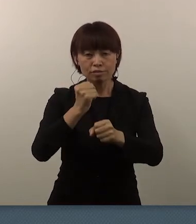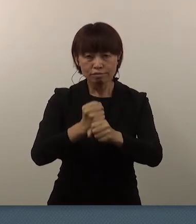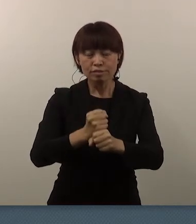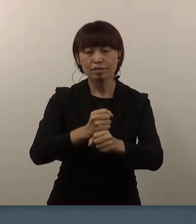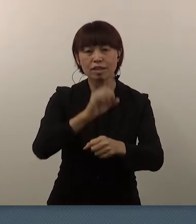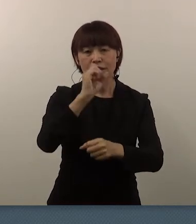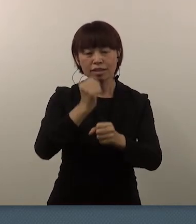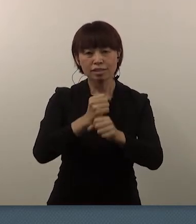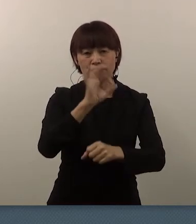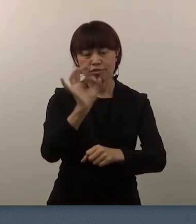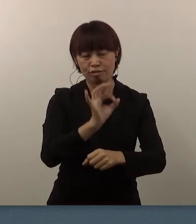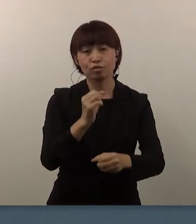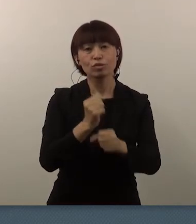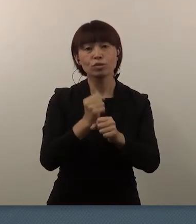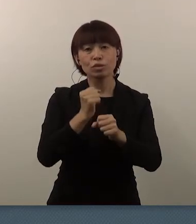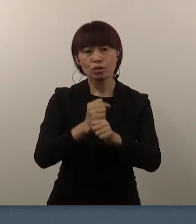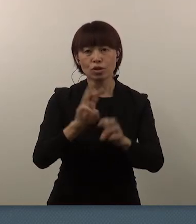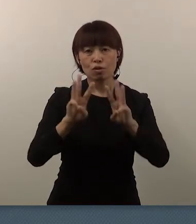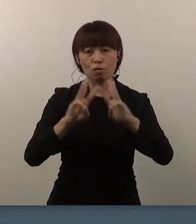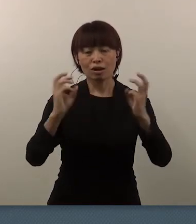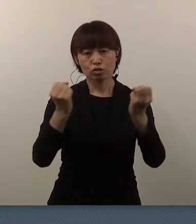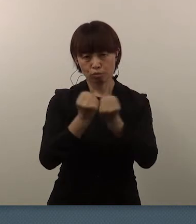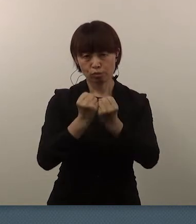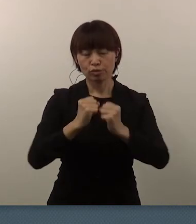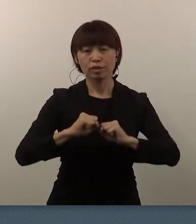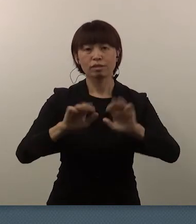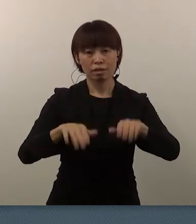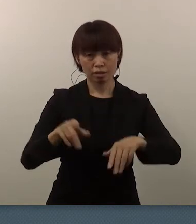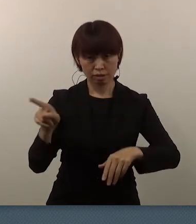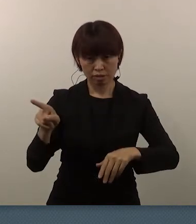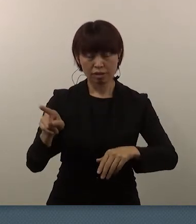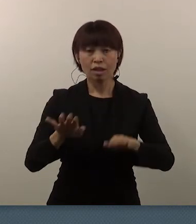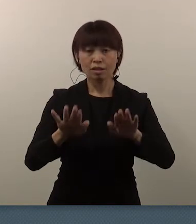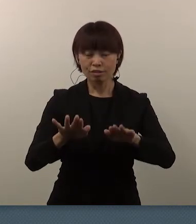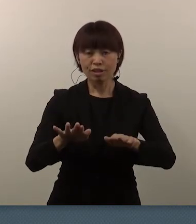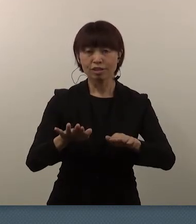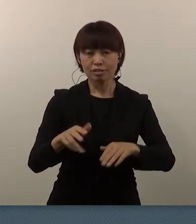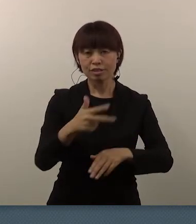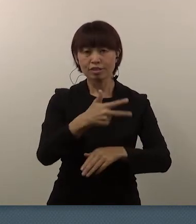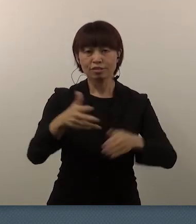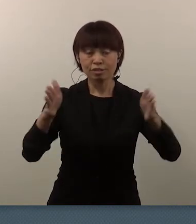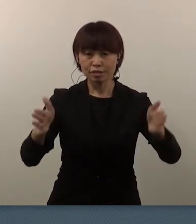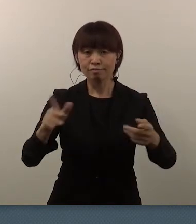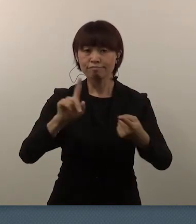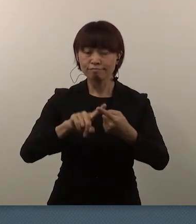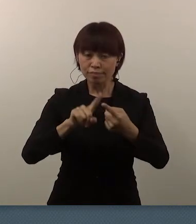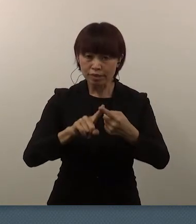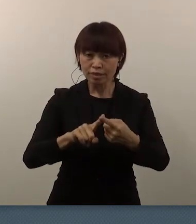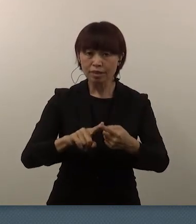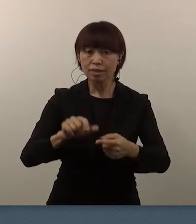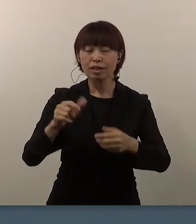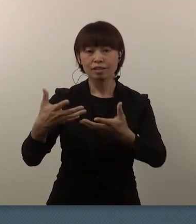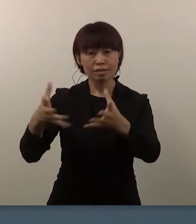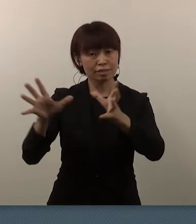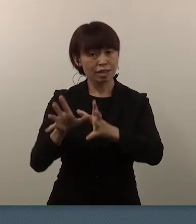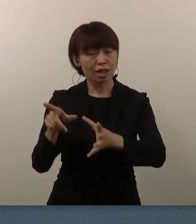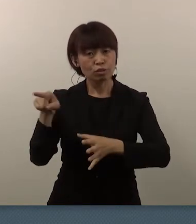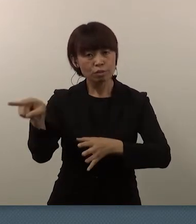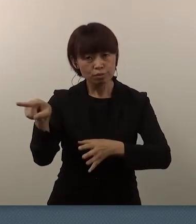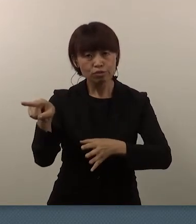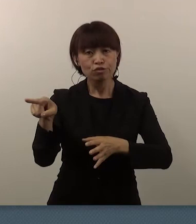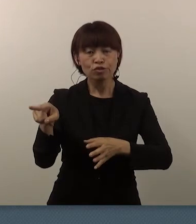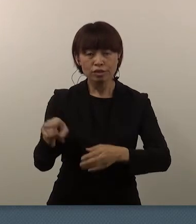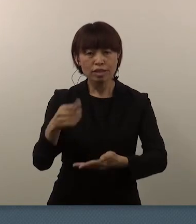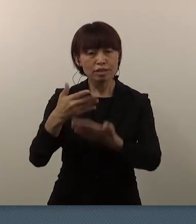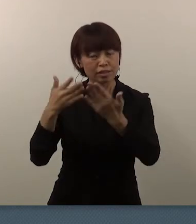ました。こうしたことから今回この推進週間に合わせてアールド・ビーブルさんにお願い、デザインをお